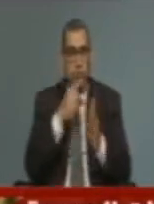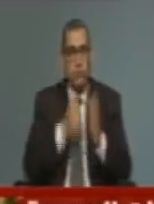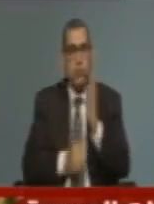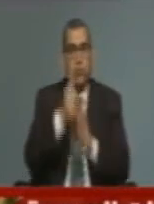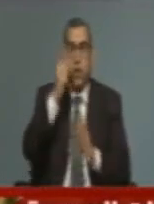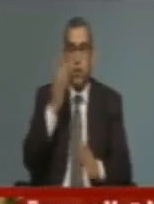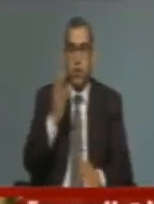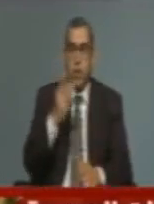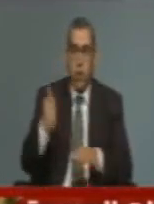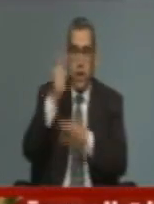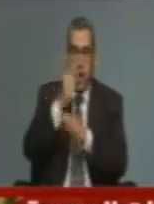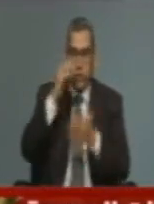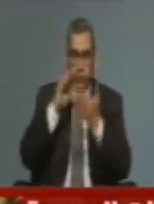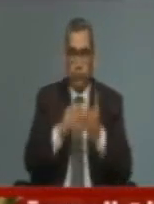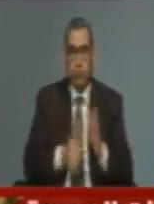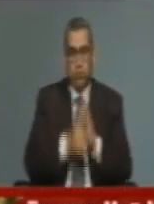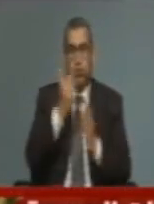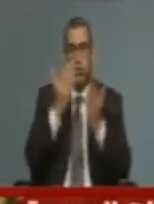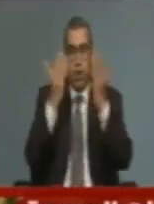وتعالى بالنجاح،